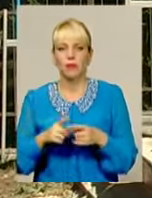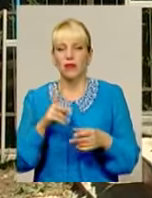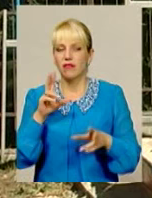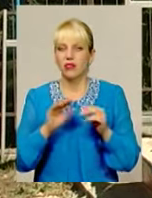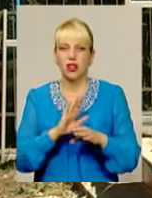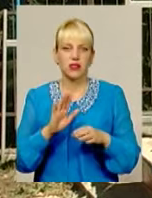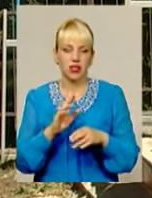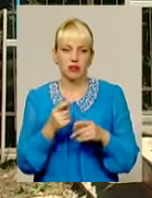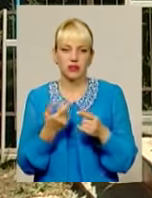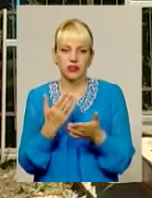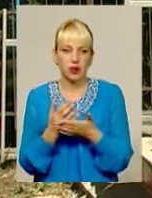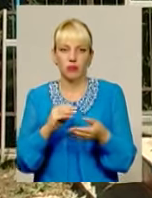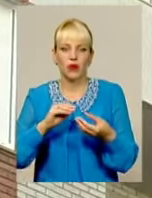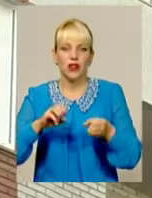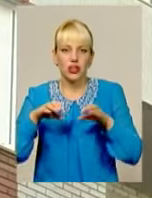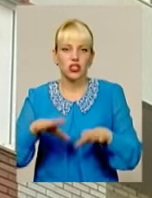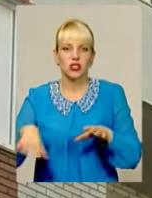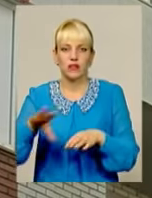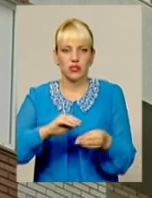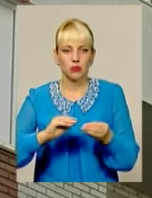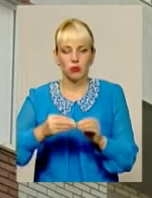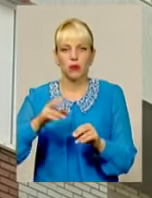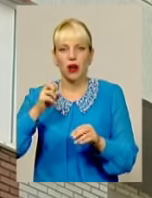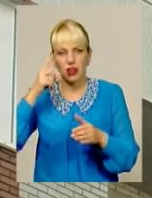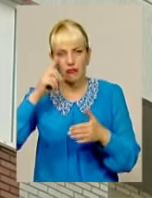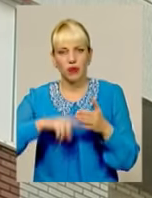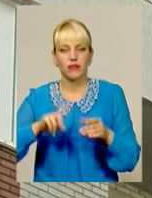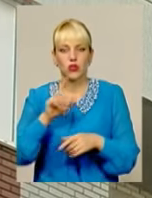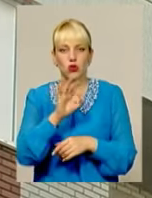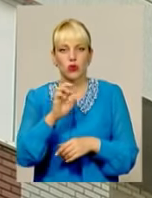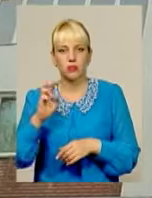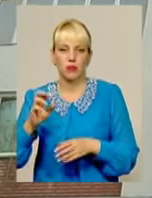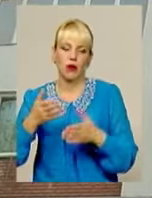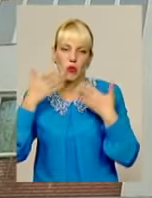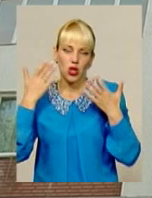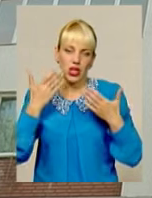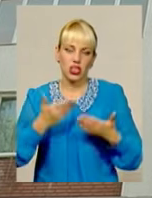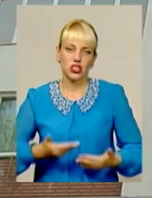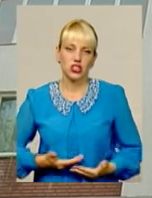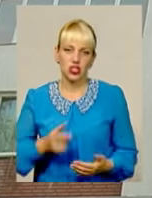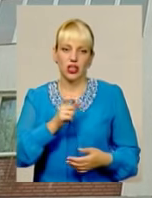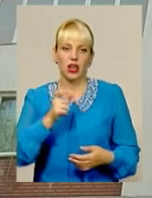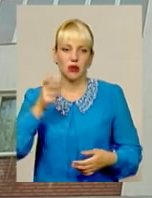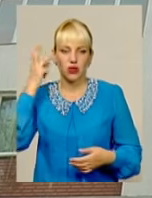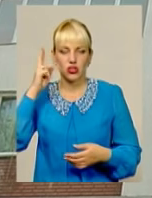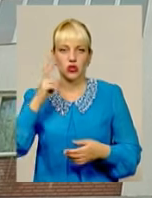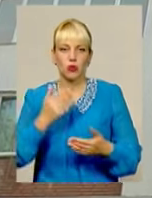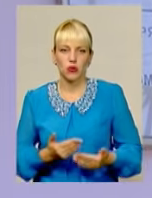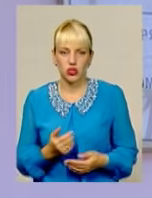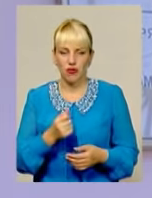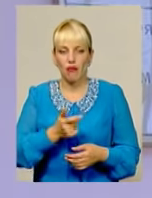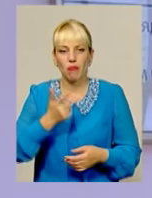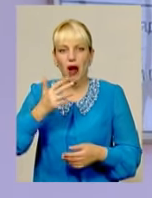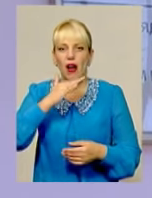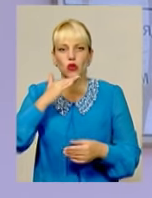панацеєю від комунальних проблем, але впевнені, що об'єднання співвласників значно полегшить життя хмельничанам, які мешкають у багатоповерхівках.